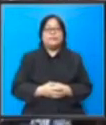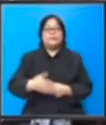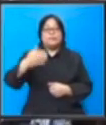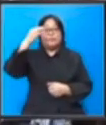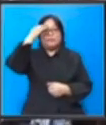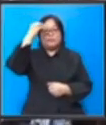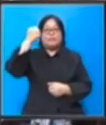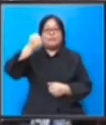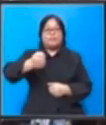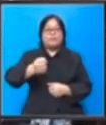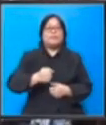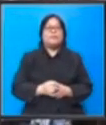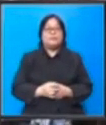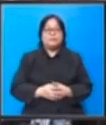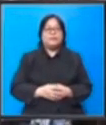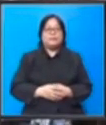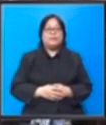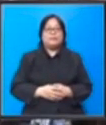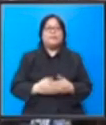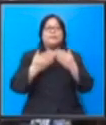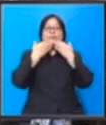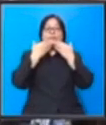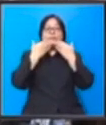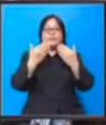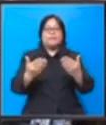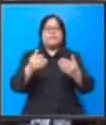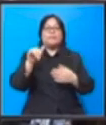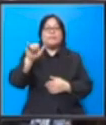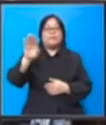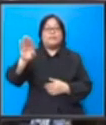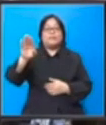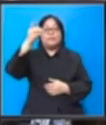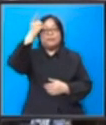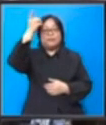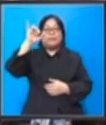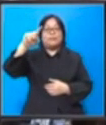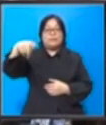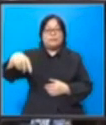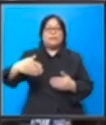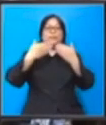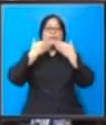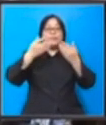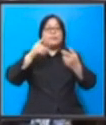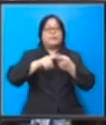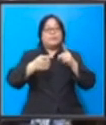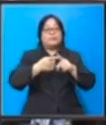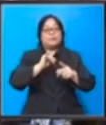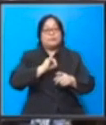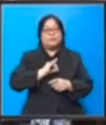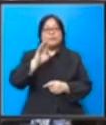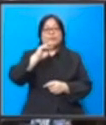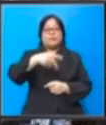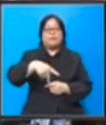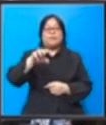Bismillahirrahmanirrahim. Assalamualaikum warahmatullahi wabarakatuh. Terima kasih Yang Mohd Datuk Yang Dipertua. Terima kasih sahabat saya Yang Mohd